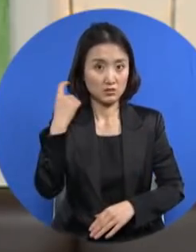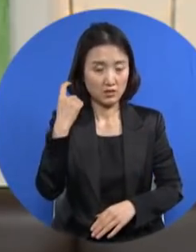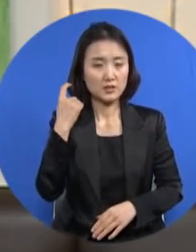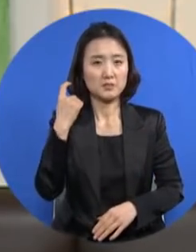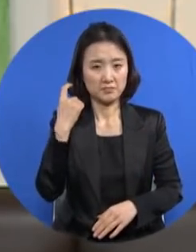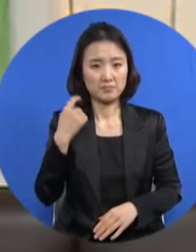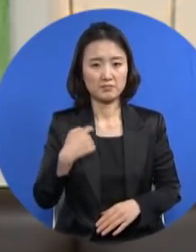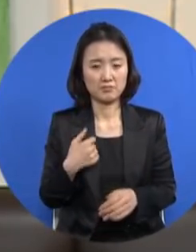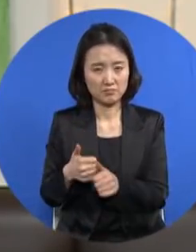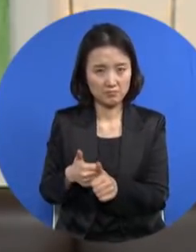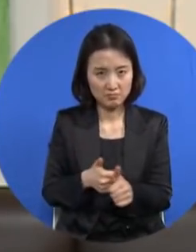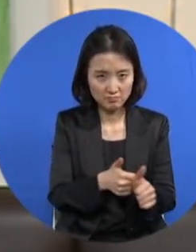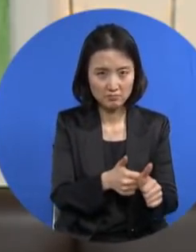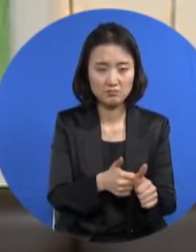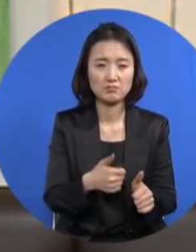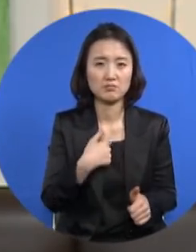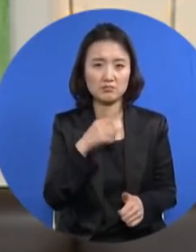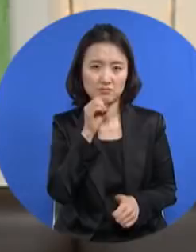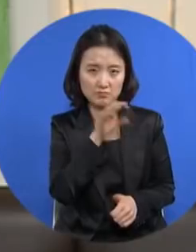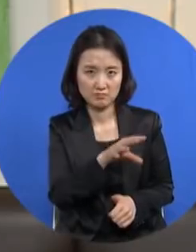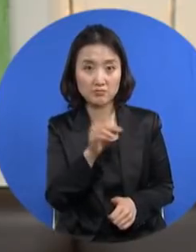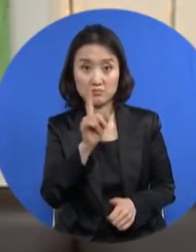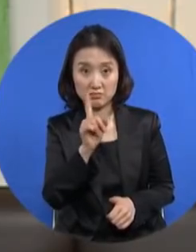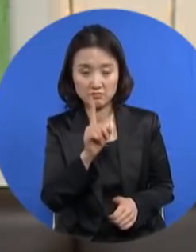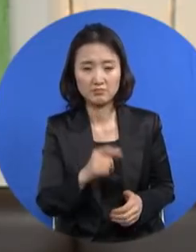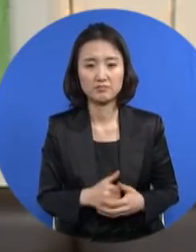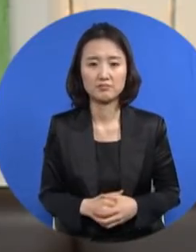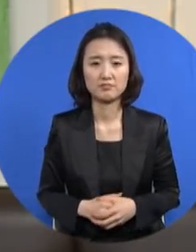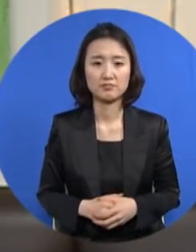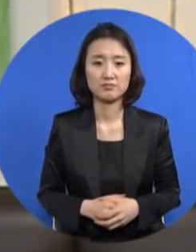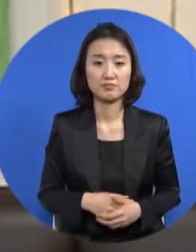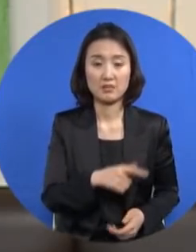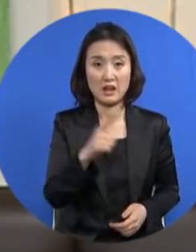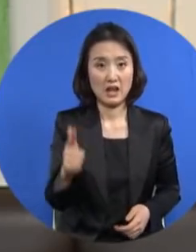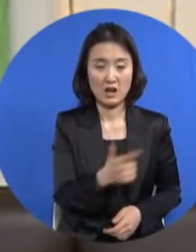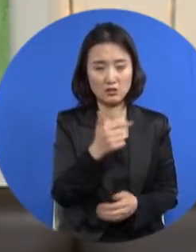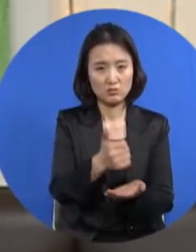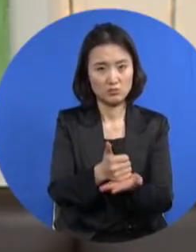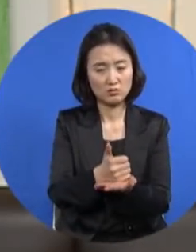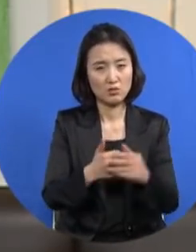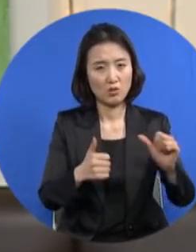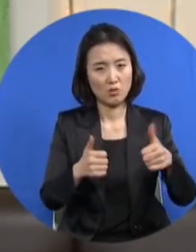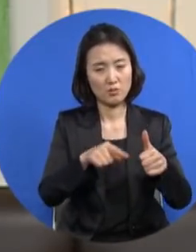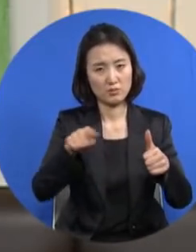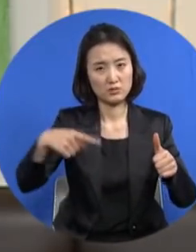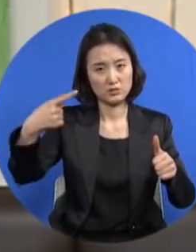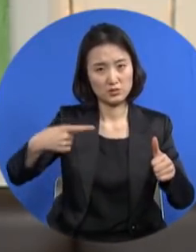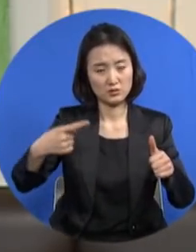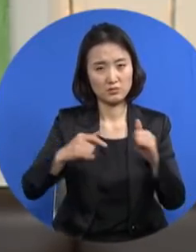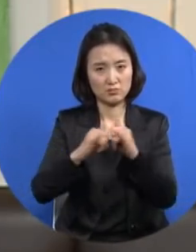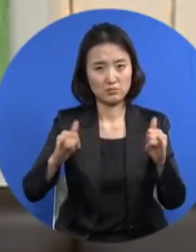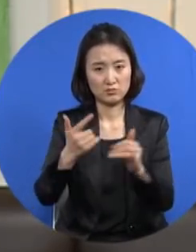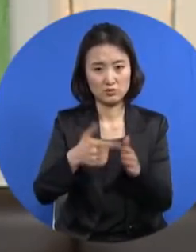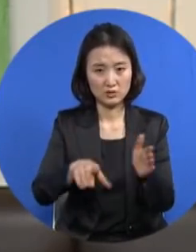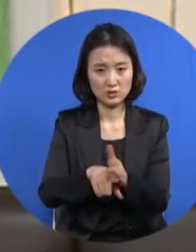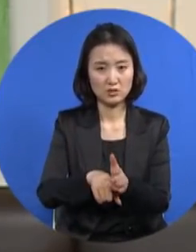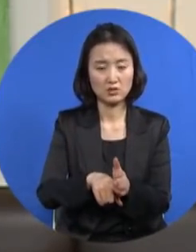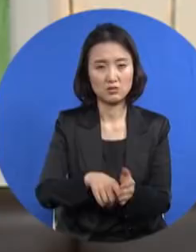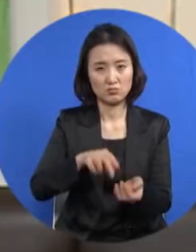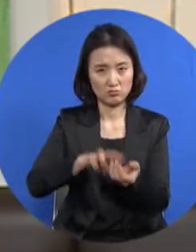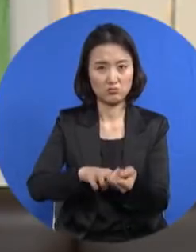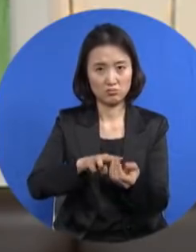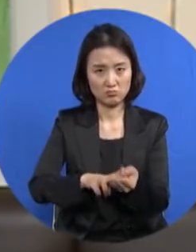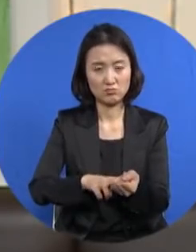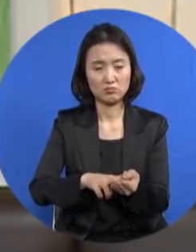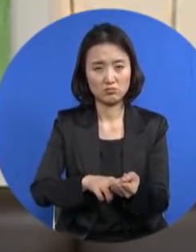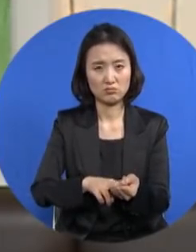앞으로 굉장히 당신은 지금 5,000명 그러니까 하루에 500명에서 1,000명한테 이렇게 좋은 요리를